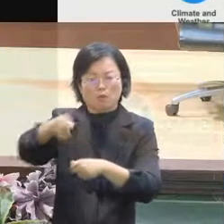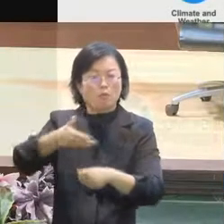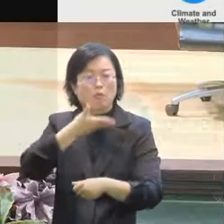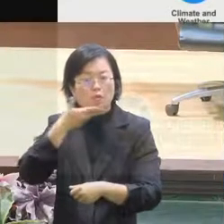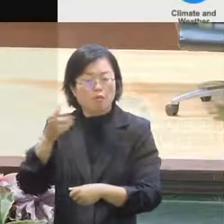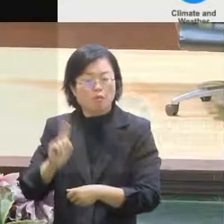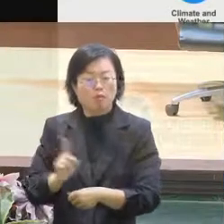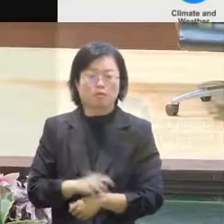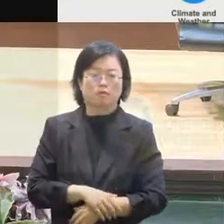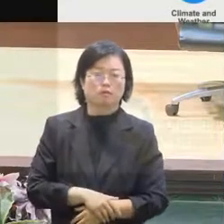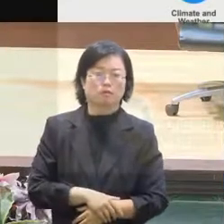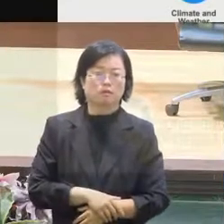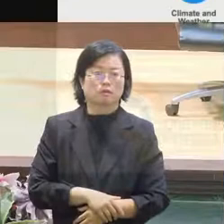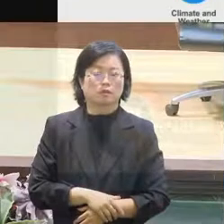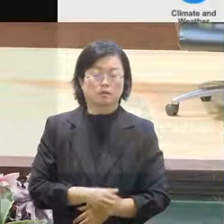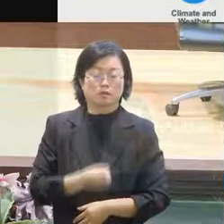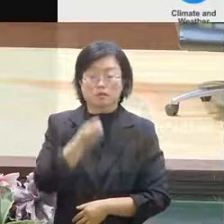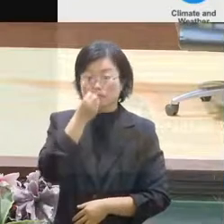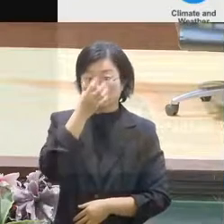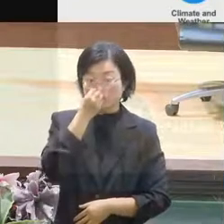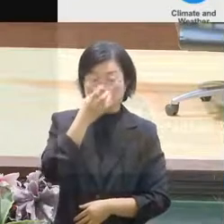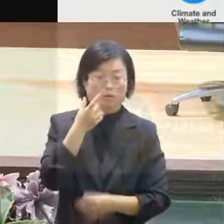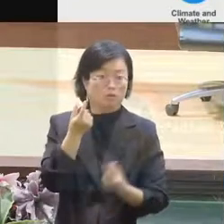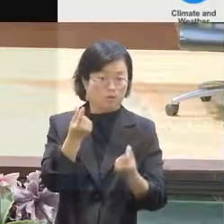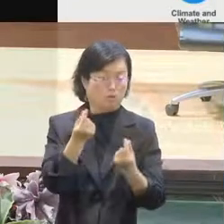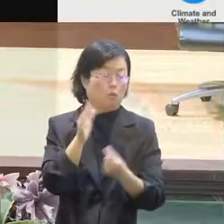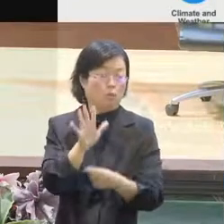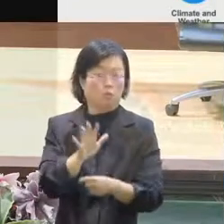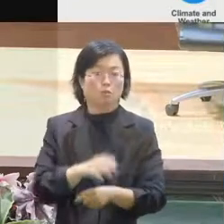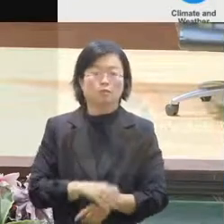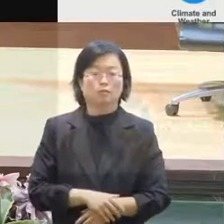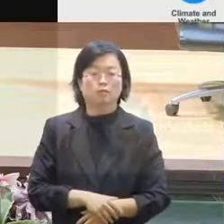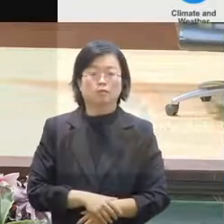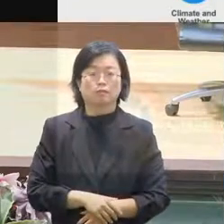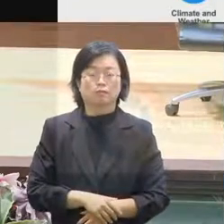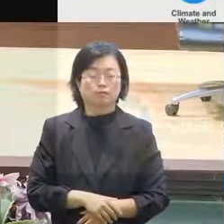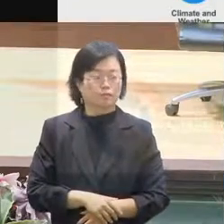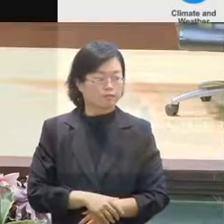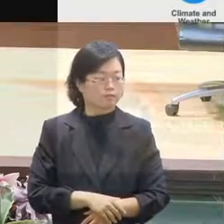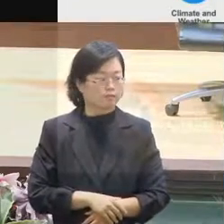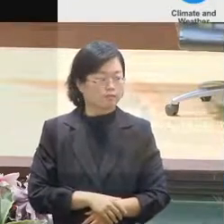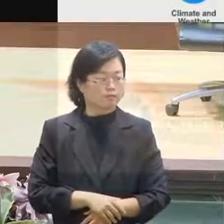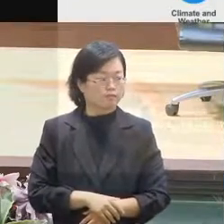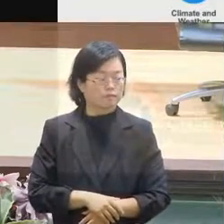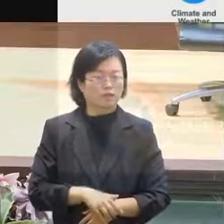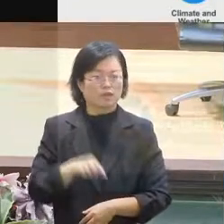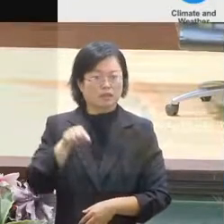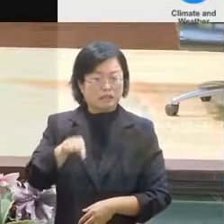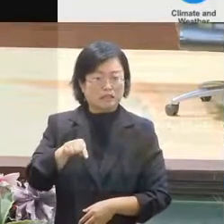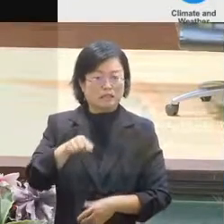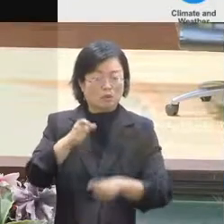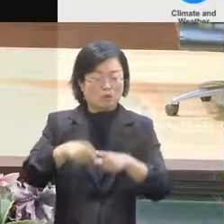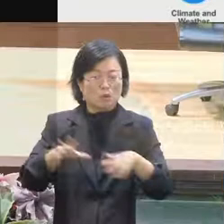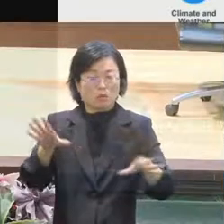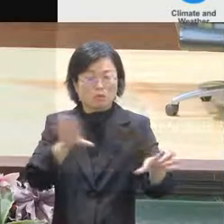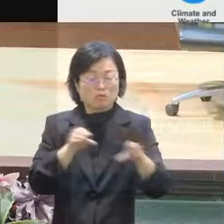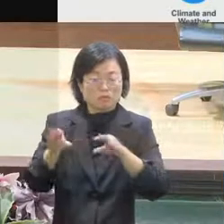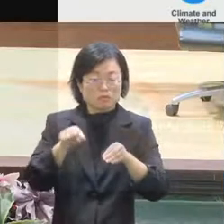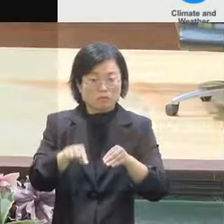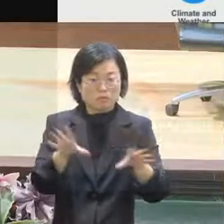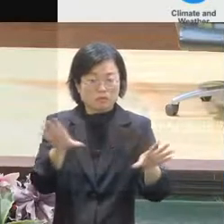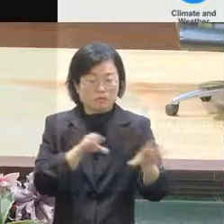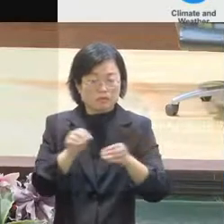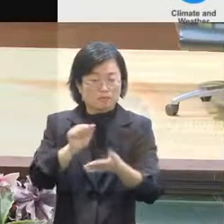巴士服务就是由私营公司去经营的。那但是很多巴士的一些实时的资料，其实他们提供的这